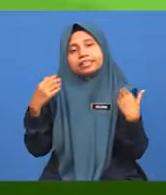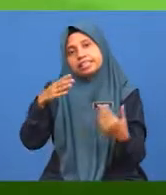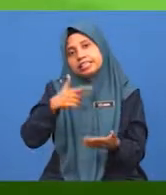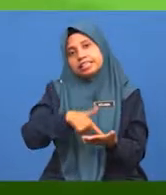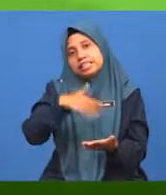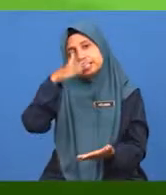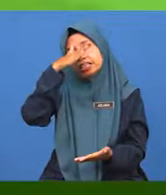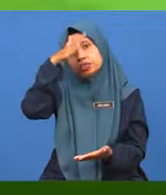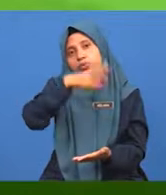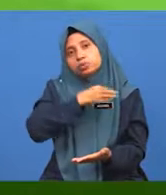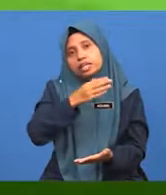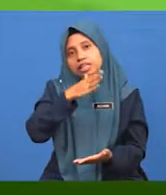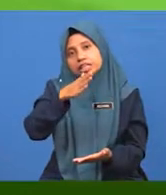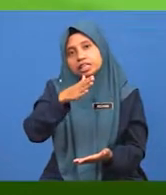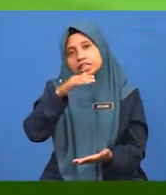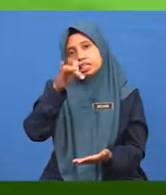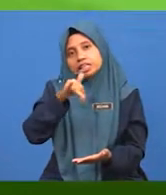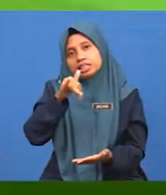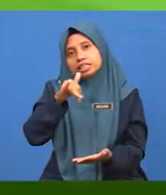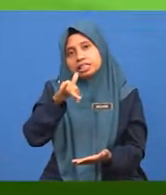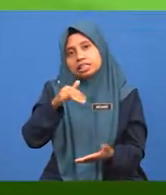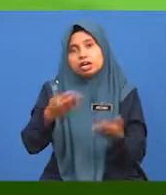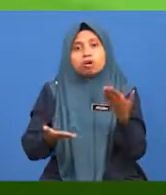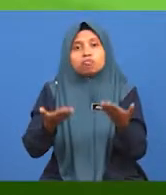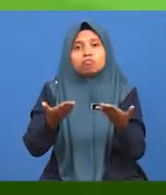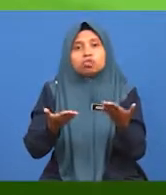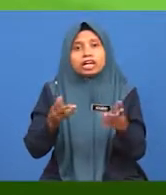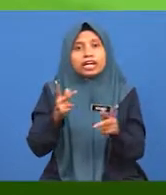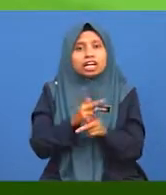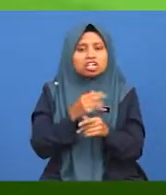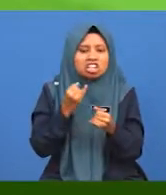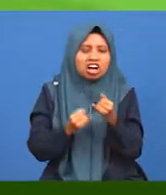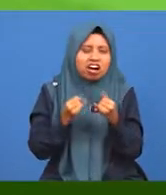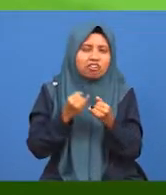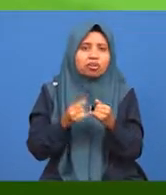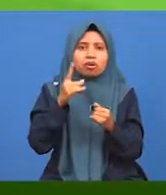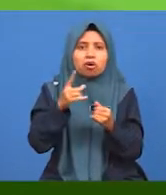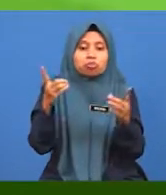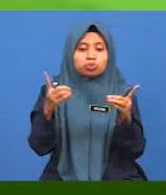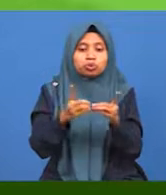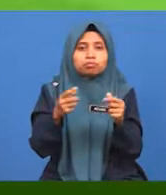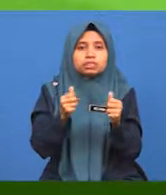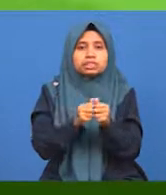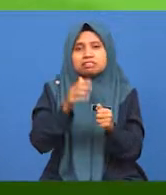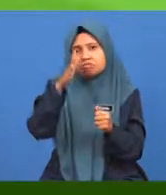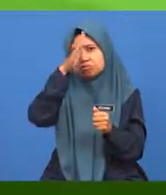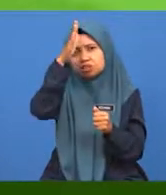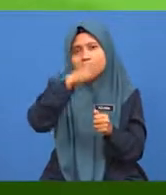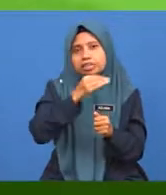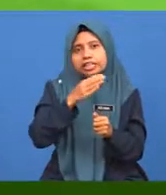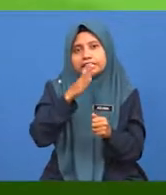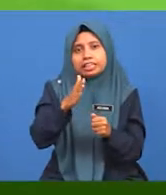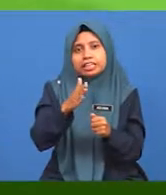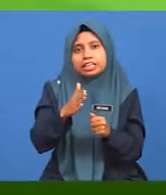nenek. Ya, mungkin kali terakhir kamu berjumpa dengan datuk